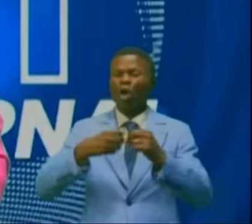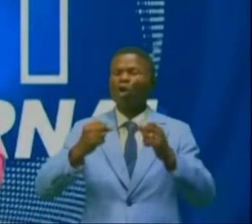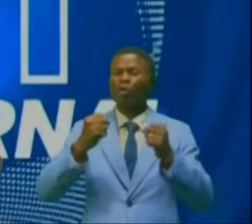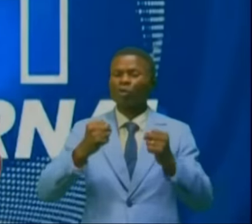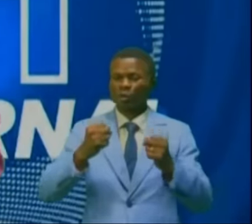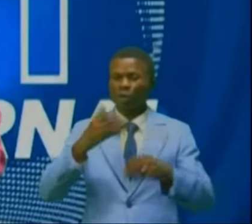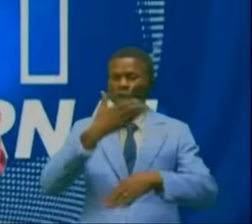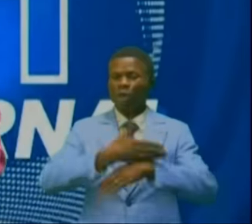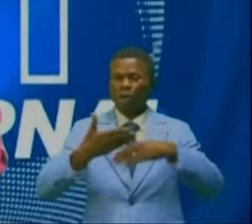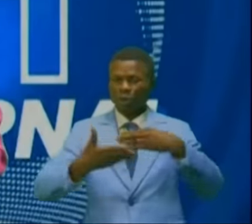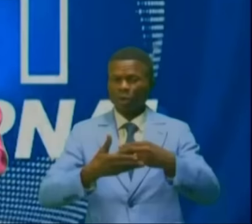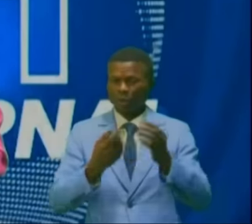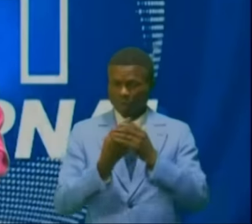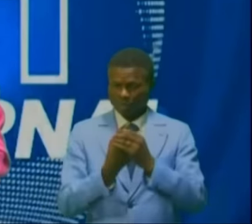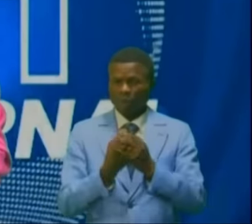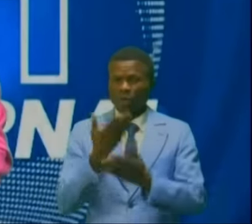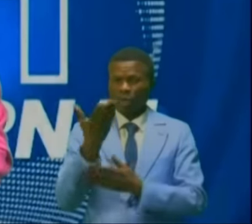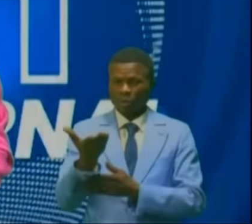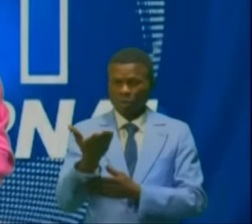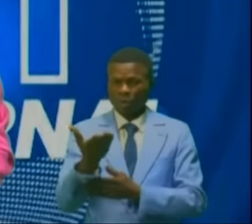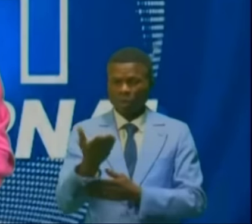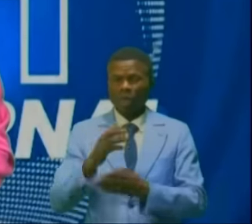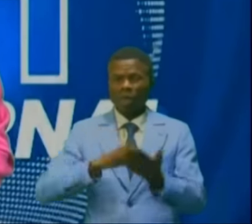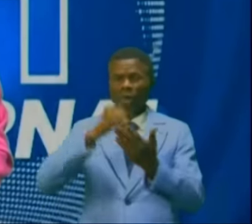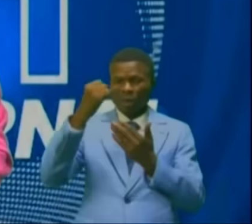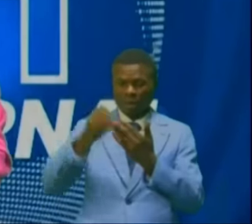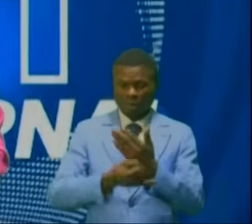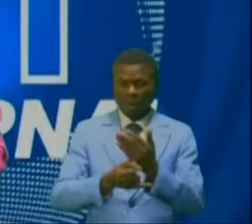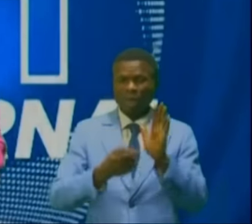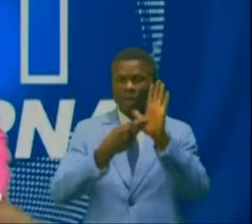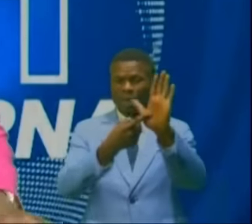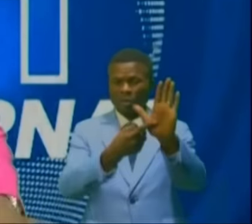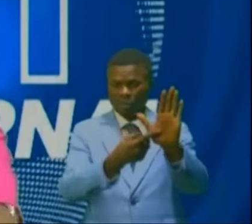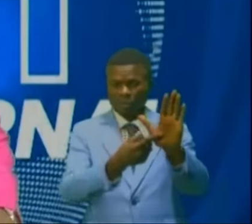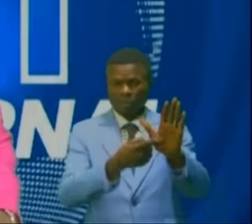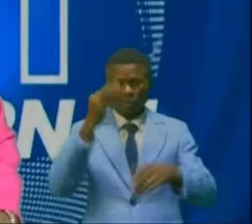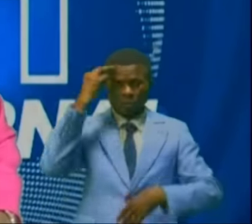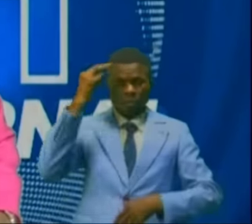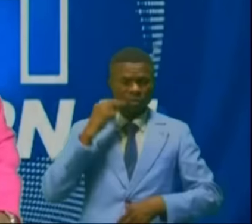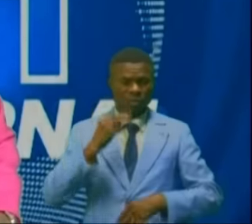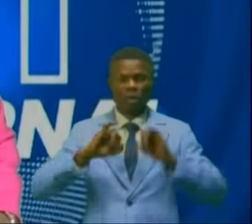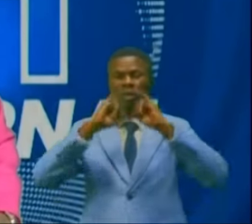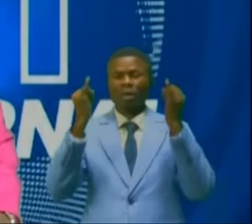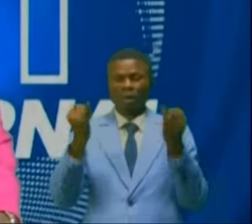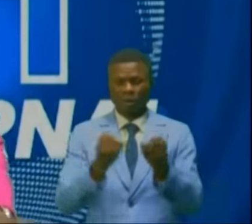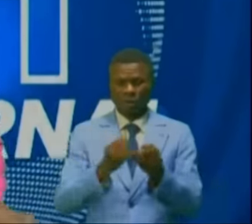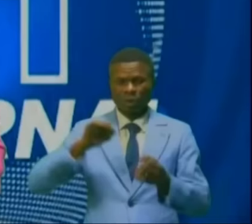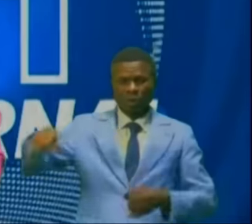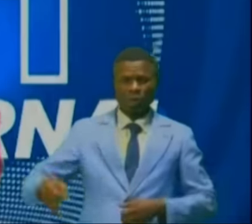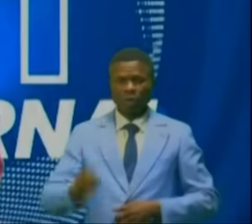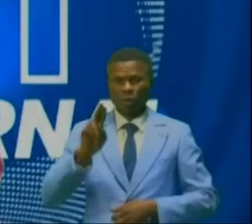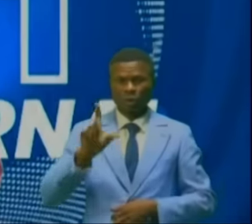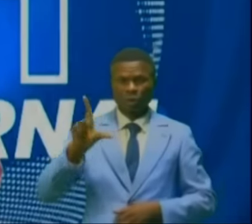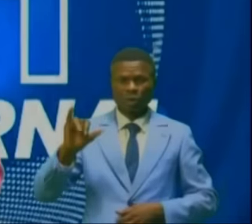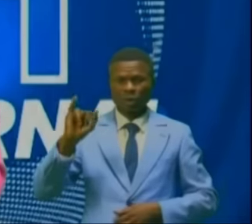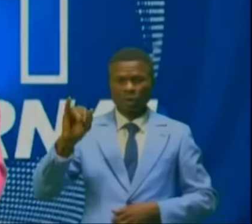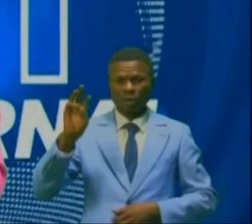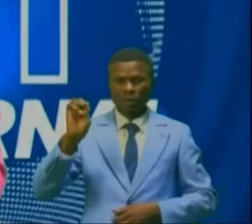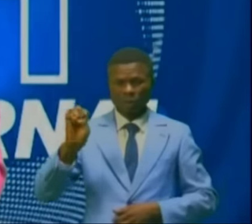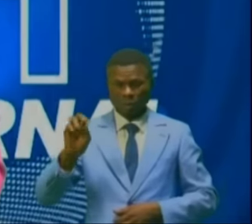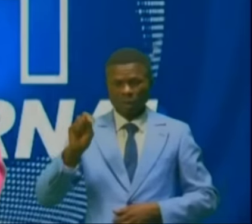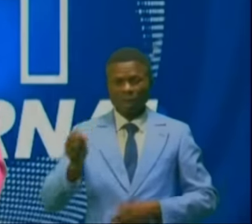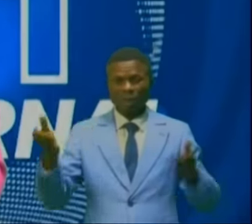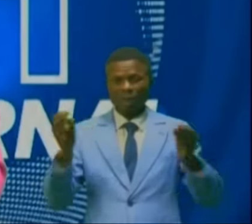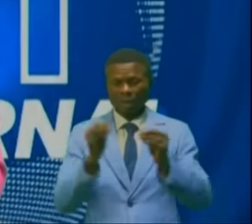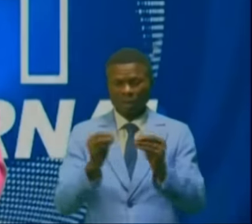être construite dans les tout prochains jours. Ce projet a été présenté par le ministre de l'Industrie, Julien Paloukou, au cours d'une réunion à laquelle a pris